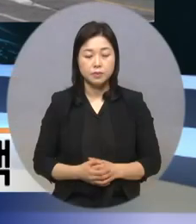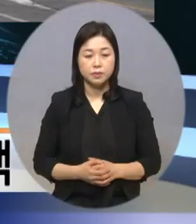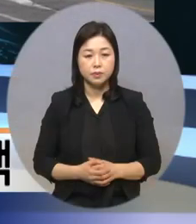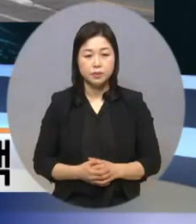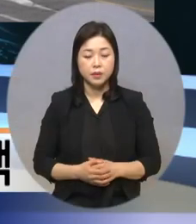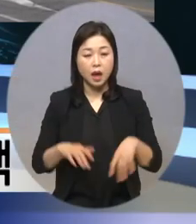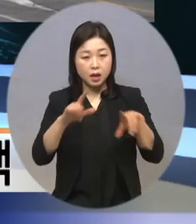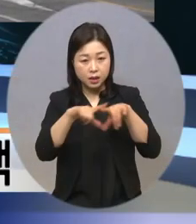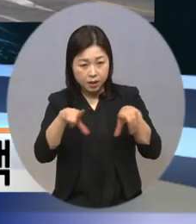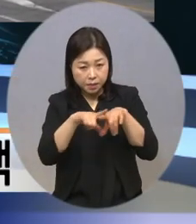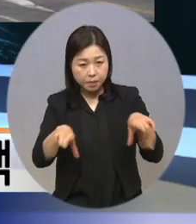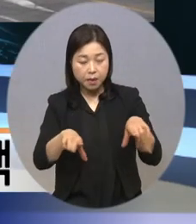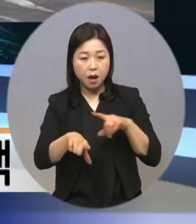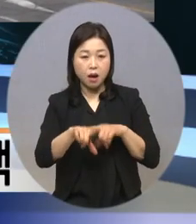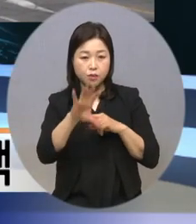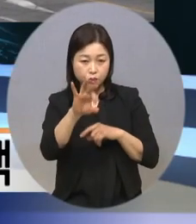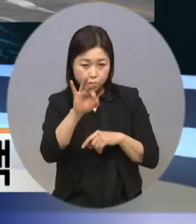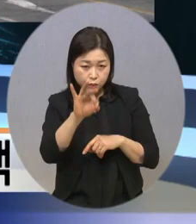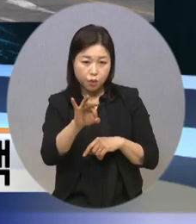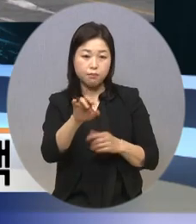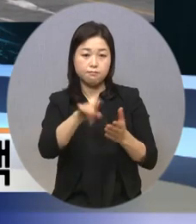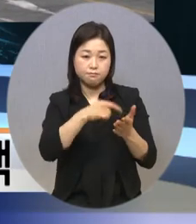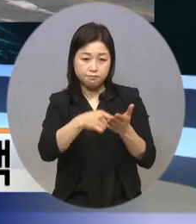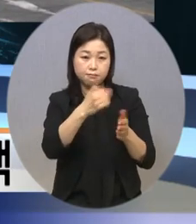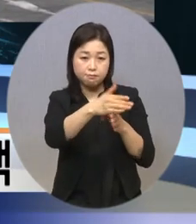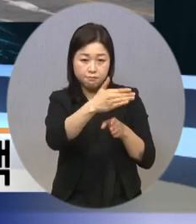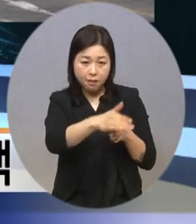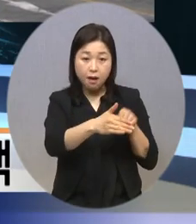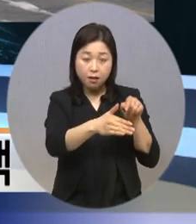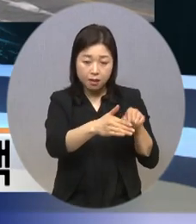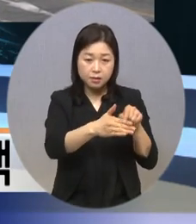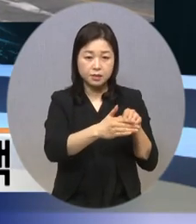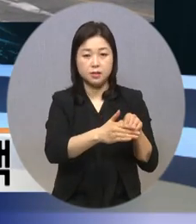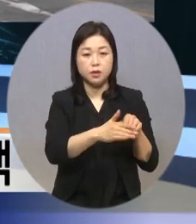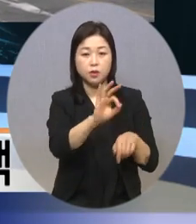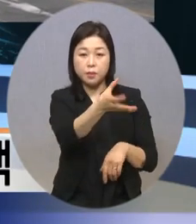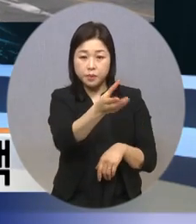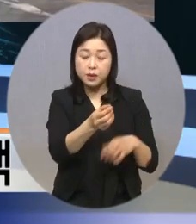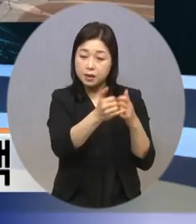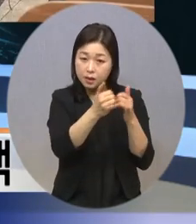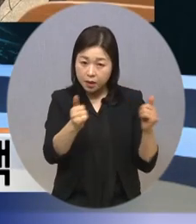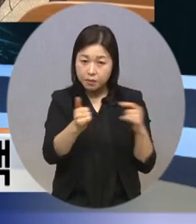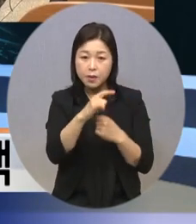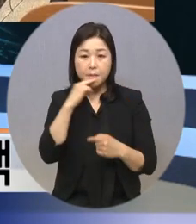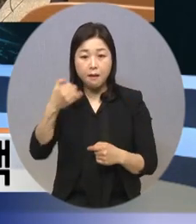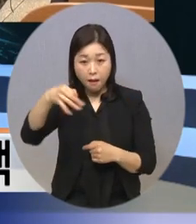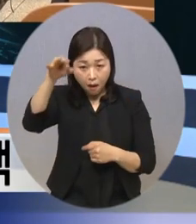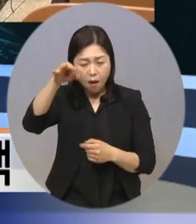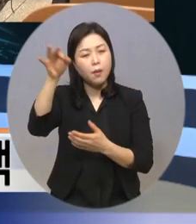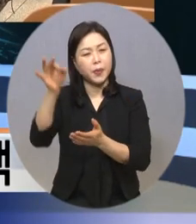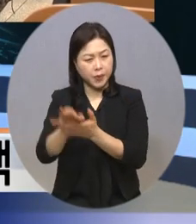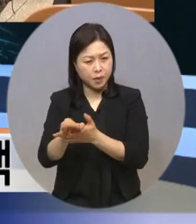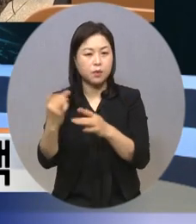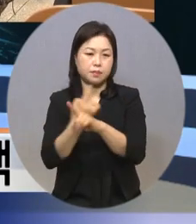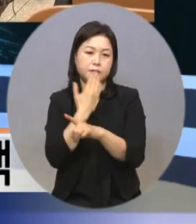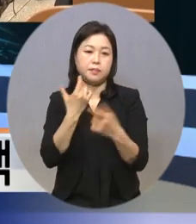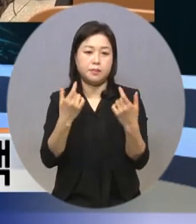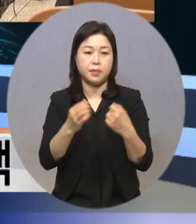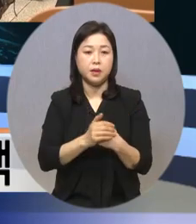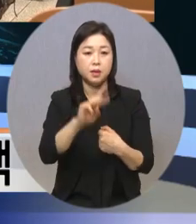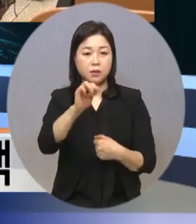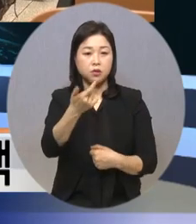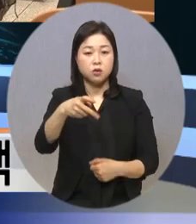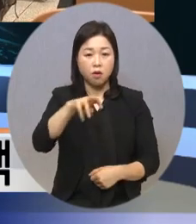일반상환 학자금 대출을 받은 채무자도 저금리로 전환할 수 있게 됐습니다. 연간 약 36억 원의 이자